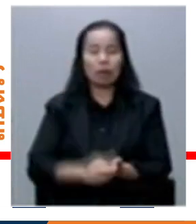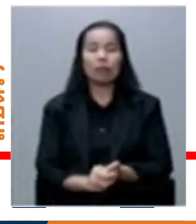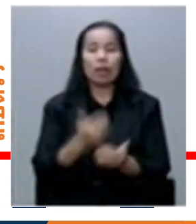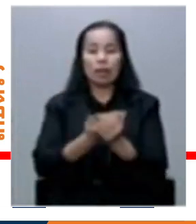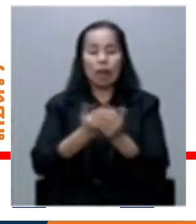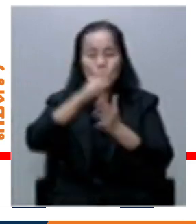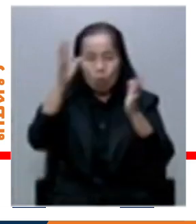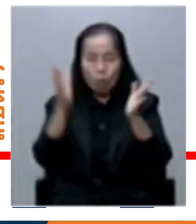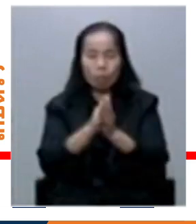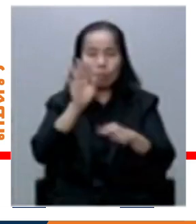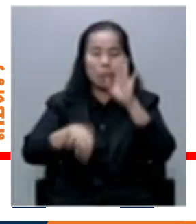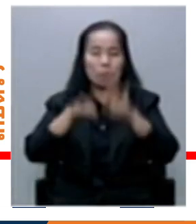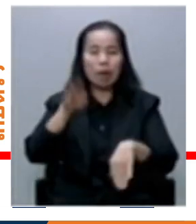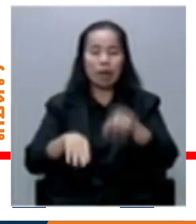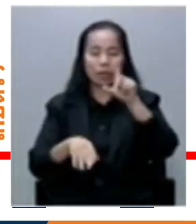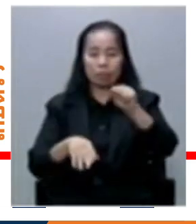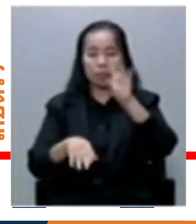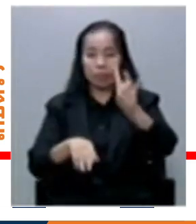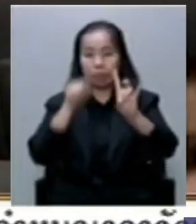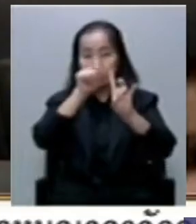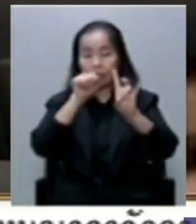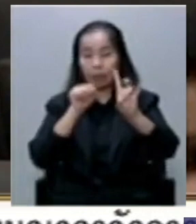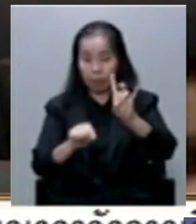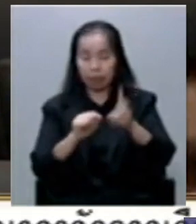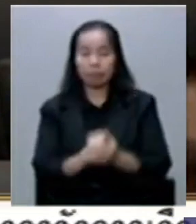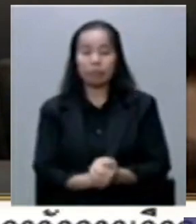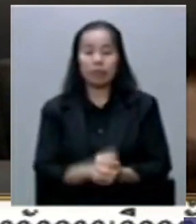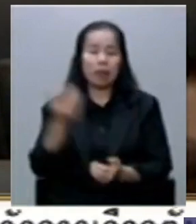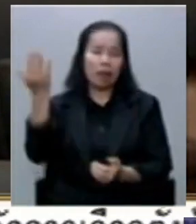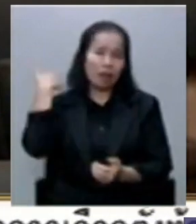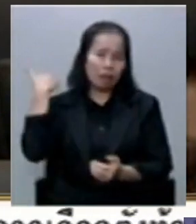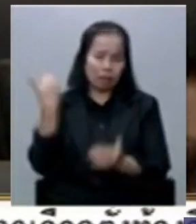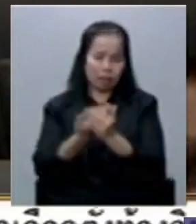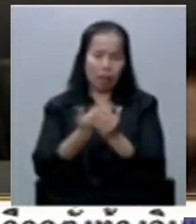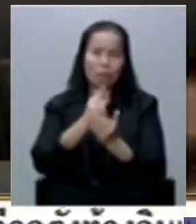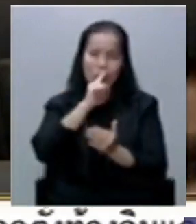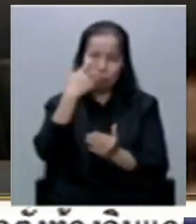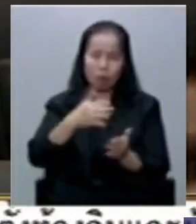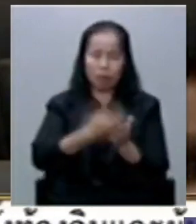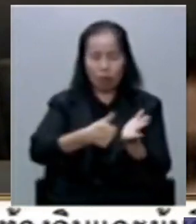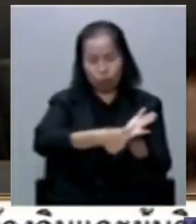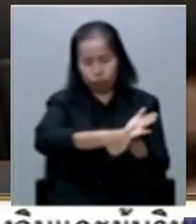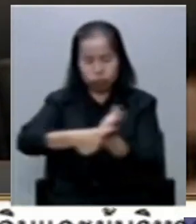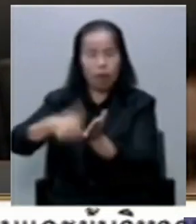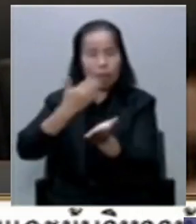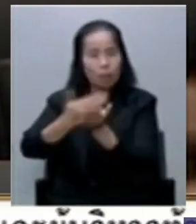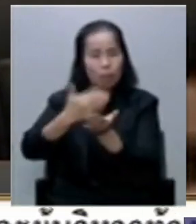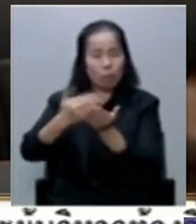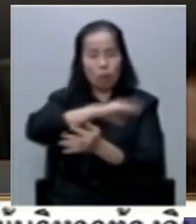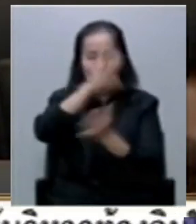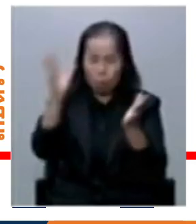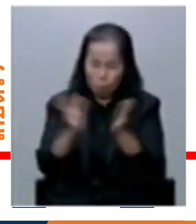27% ที่เราทราบนะครับตามพรบ.วินัยการเงินการคลังเนี่ยได้ระบุเอาไว้นะครับว่างบผูกพันทั้งหมดของประเทศเนี่ยนะครับจะต้องไม่